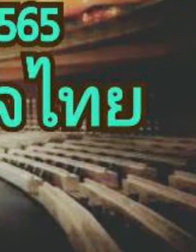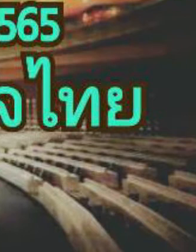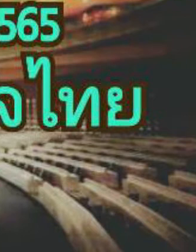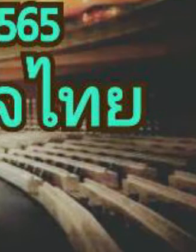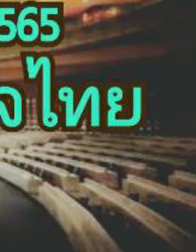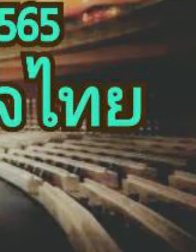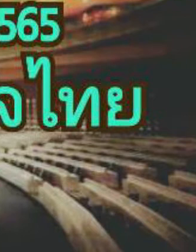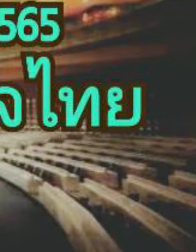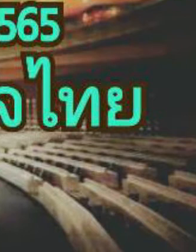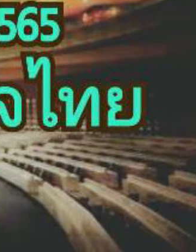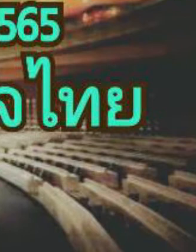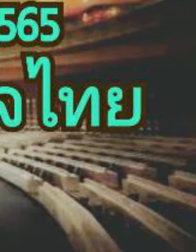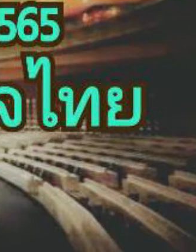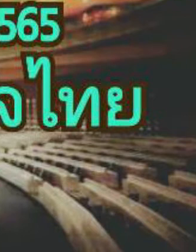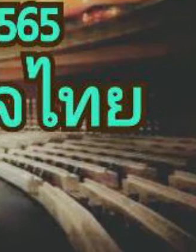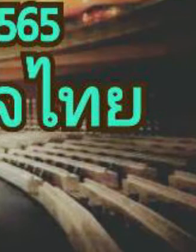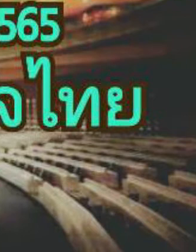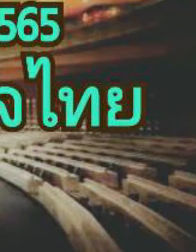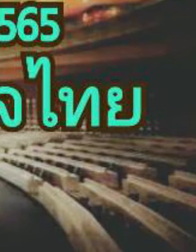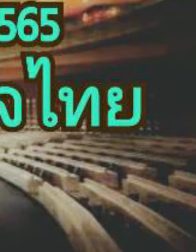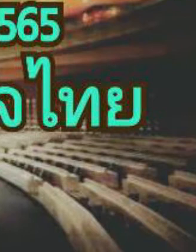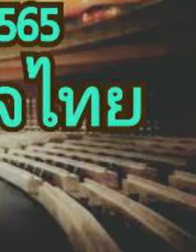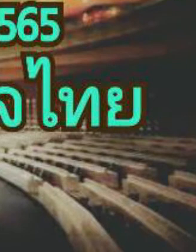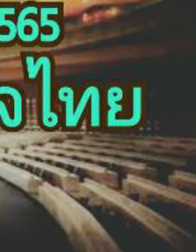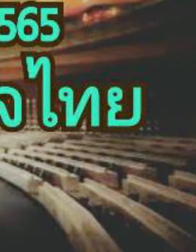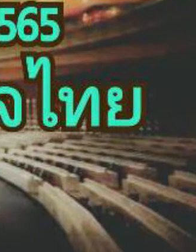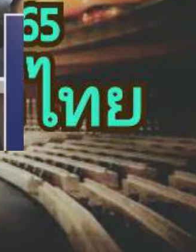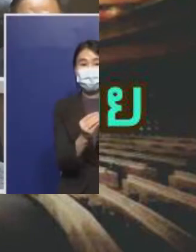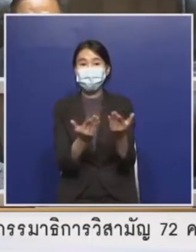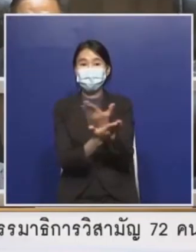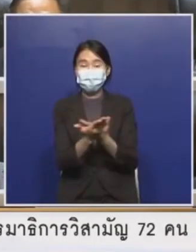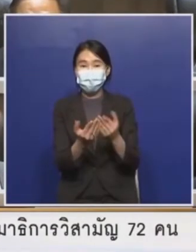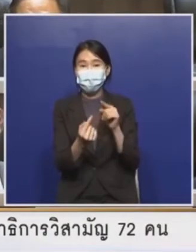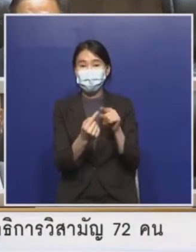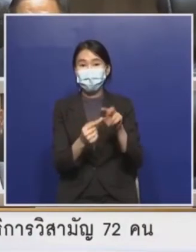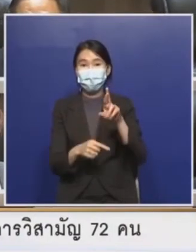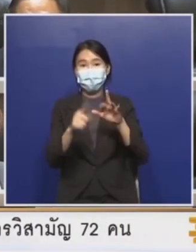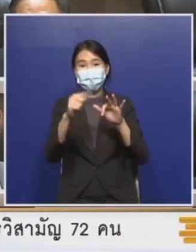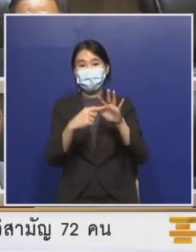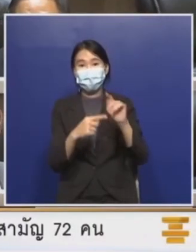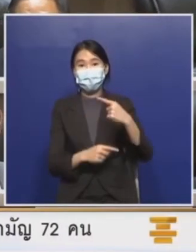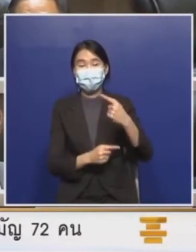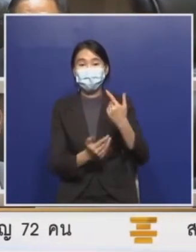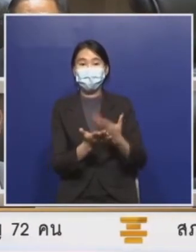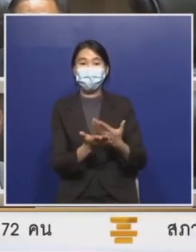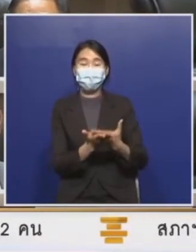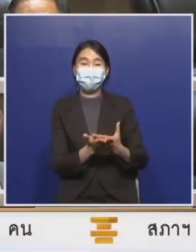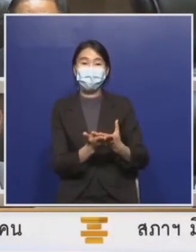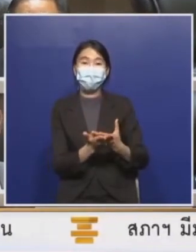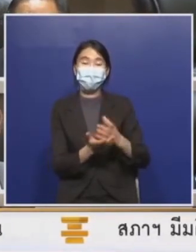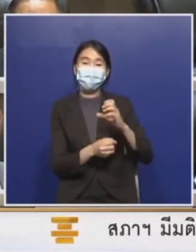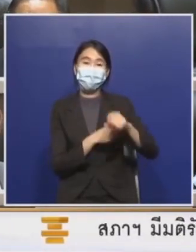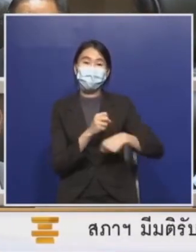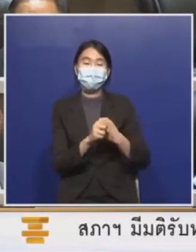รายชื่อพรรคภูมิใจไทยค่ะขอเสนอรายชื่อกรรมาธิการพิจารณาร่าง พระราชบัญญัติงบประมาณรายจ่ายประจ